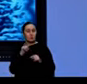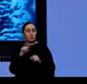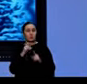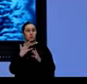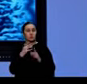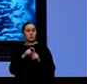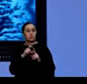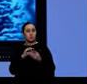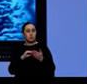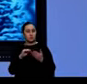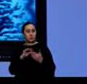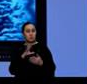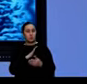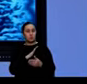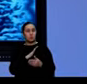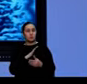Undan so'ng qaysi so'zni yozdingiz?